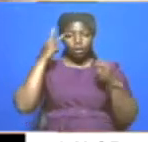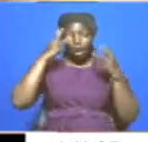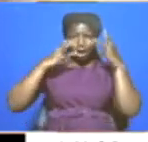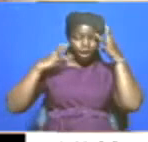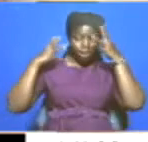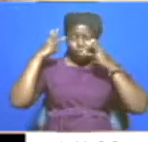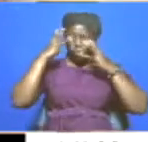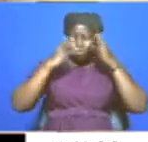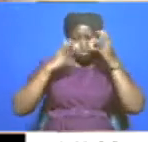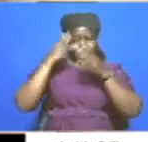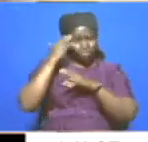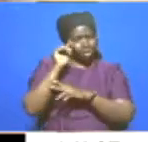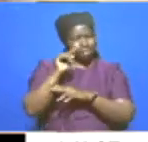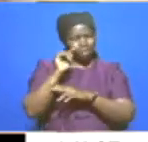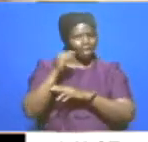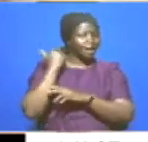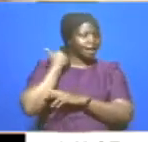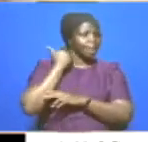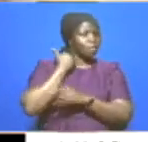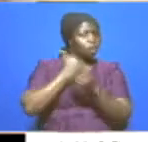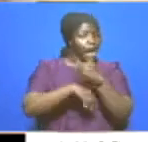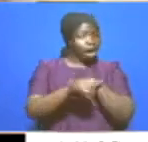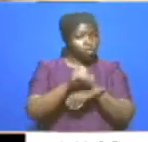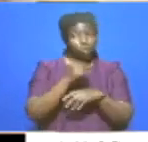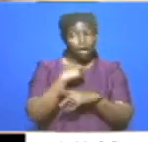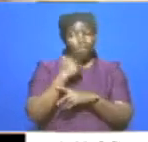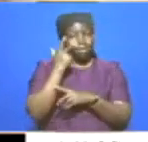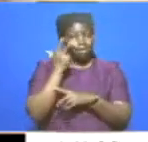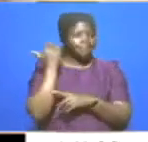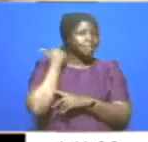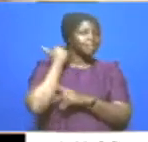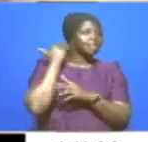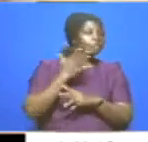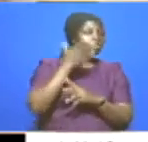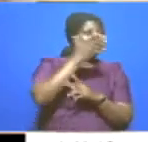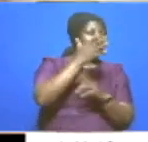kikatili, na sisi tuona magaidi wa kumwituni, kumbe pia hapa kisiwani pia kuna magaidi.